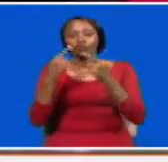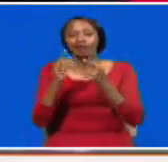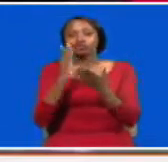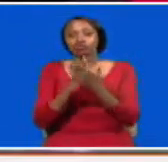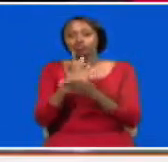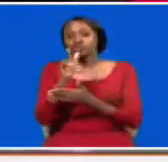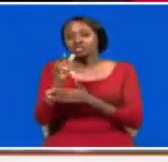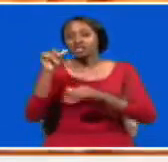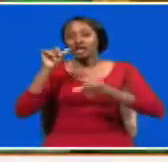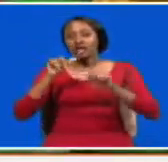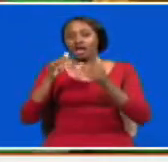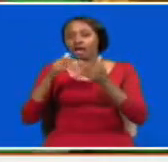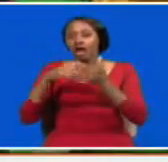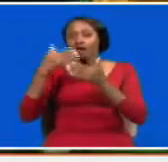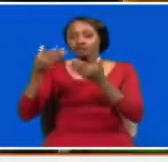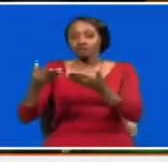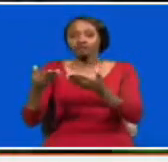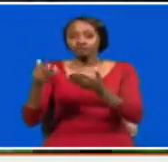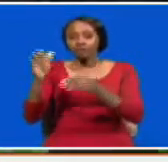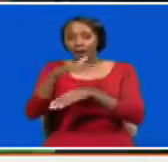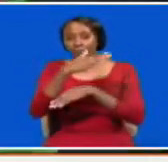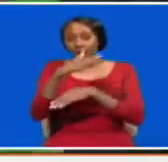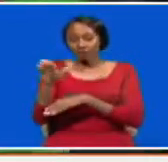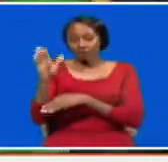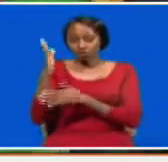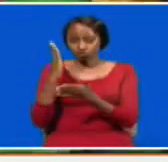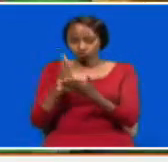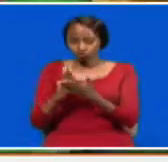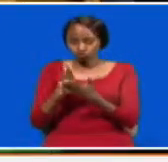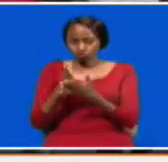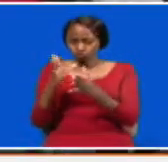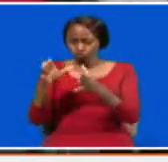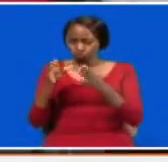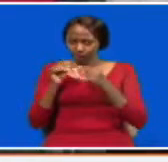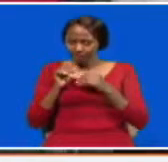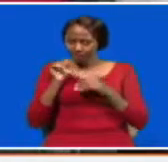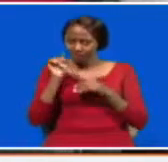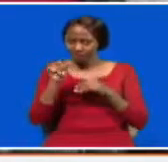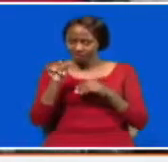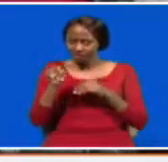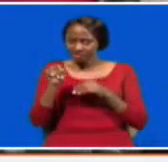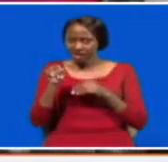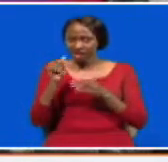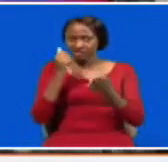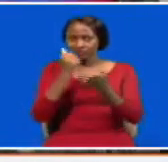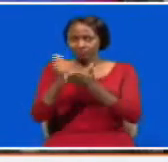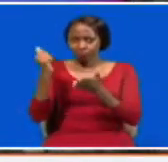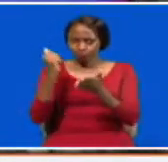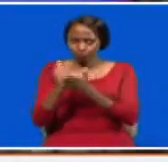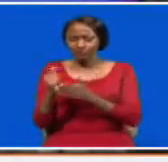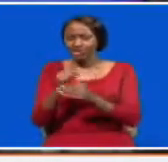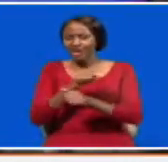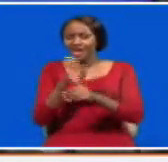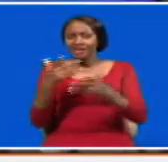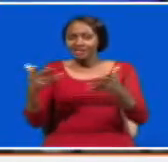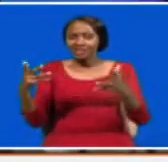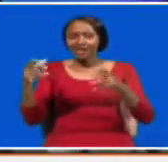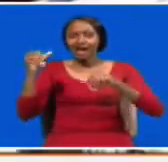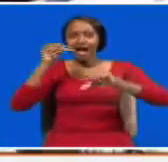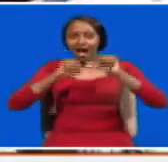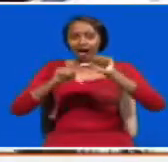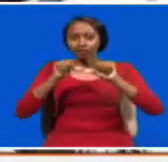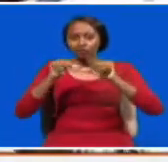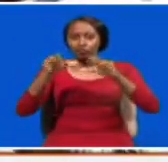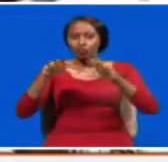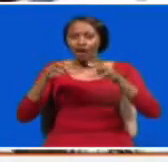hoja iliyowasilishwa bungeni kushinikiza serikali kuharamisha uchapishaji na usambazaji wa taarifa zozote zinazofungamana